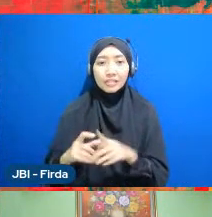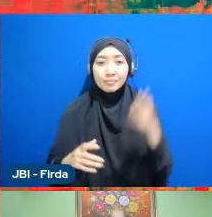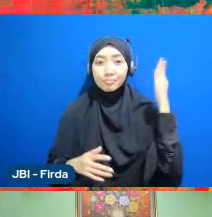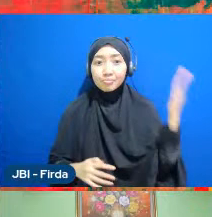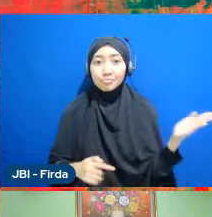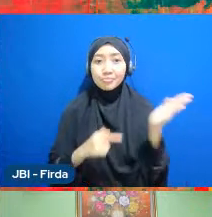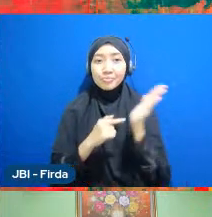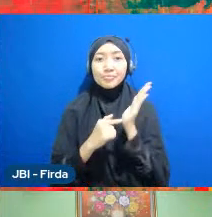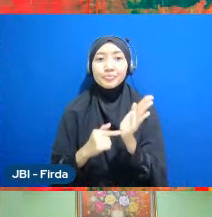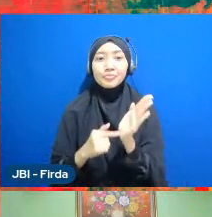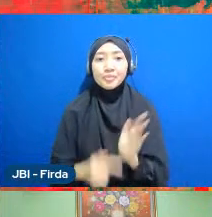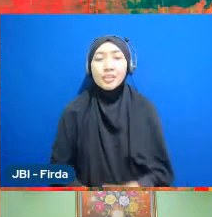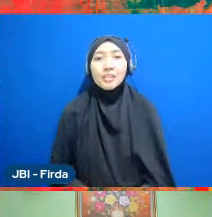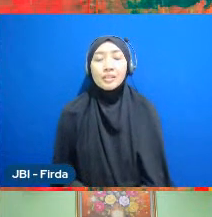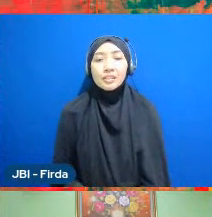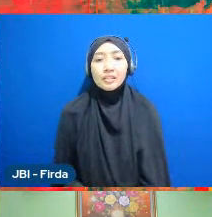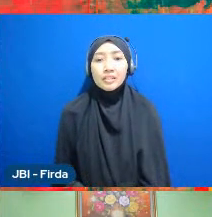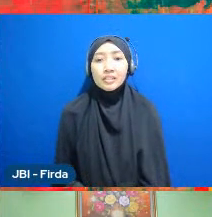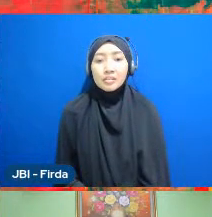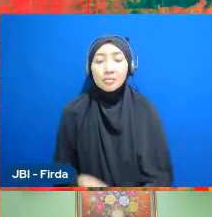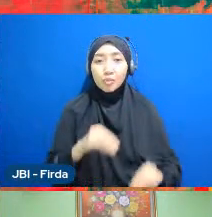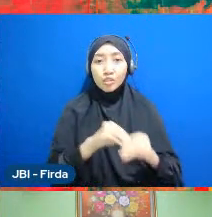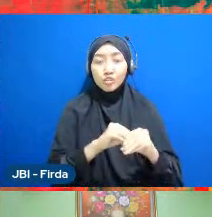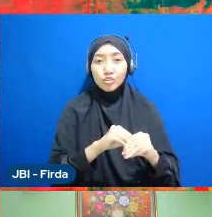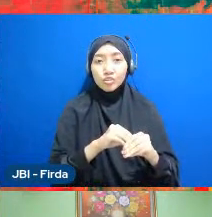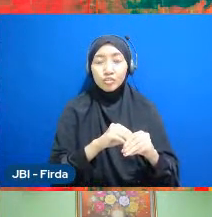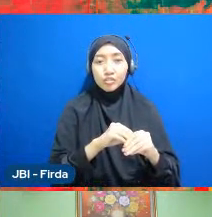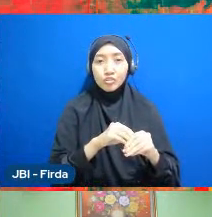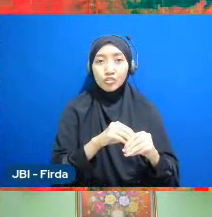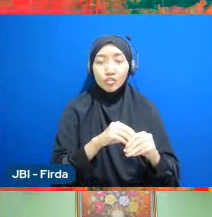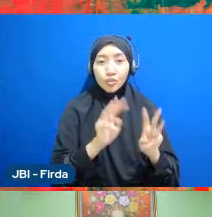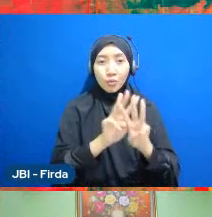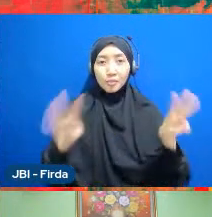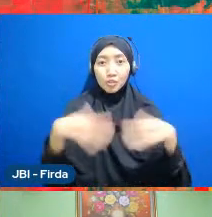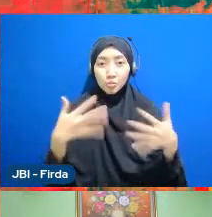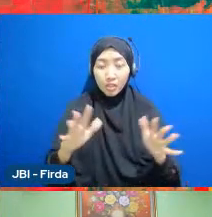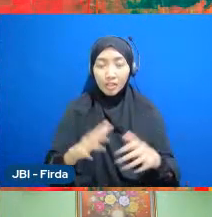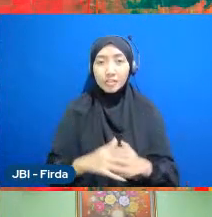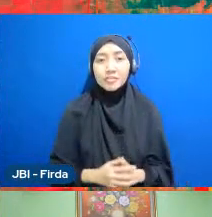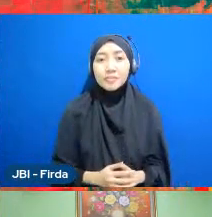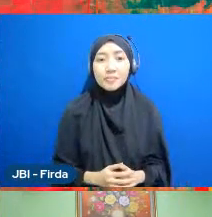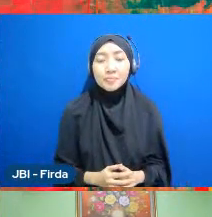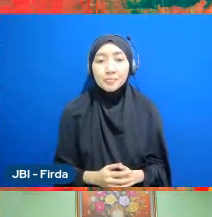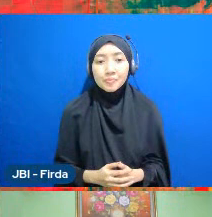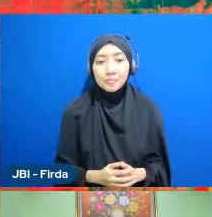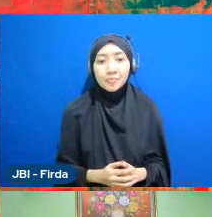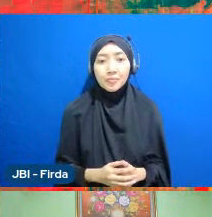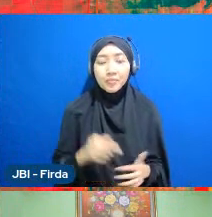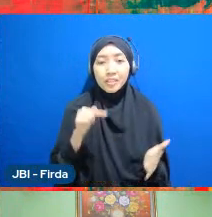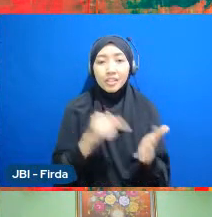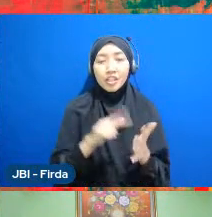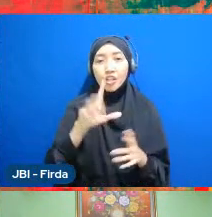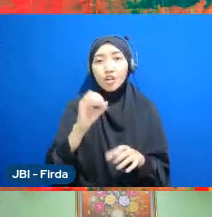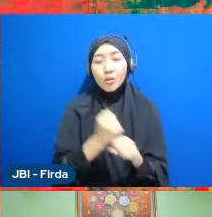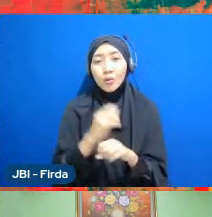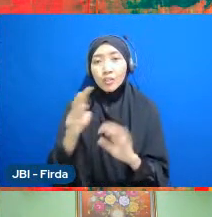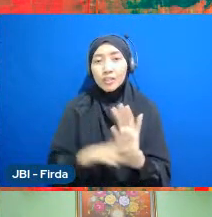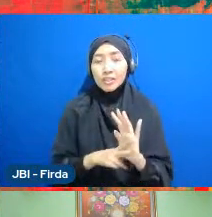Silakan sahabat setelah memasukkan pasningkom.tkplb.id, lalu klik login.